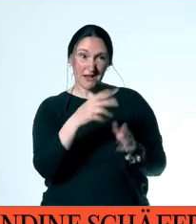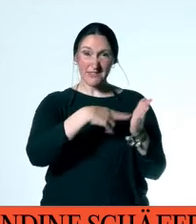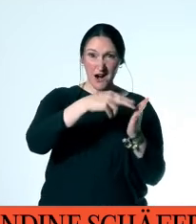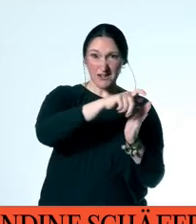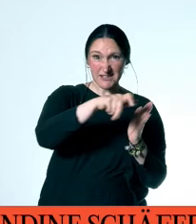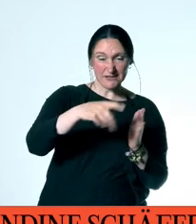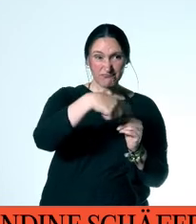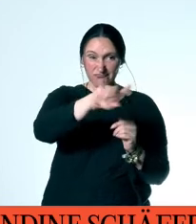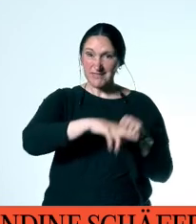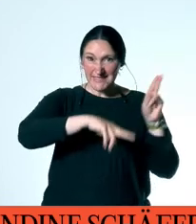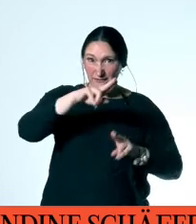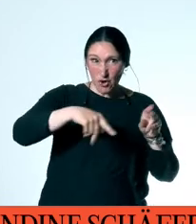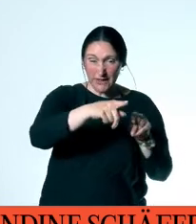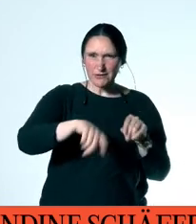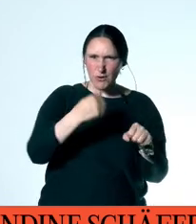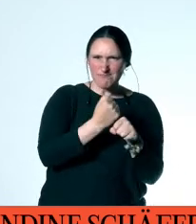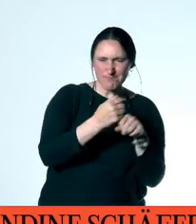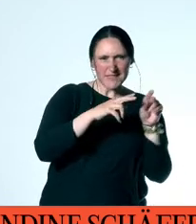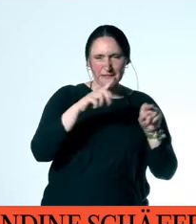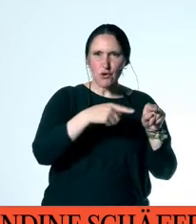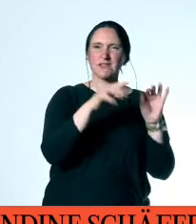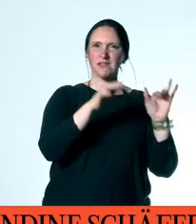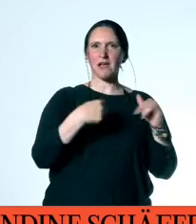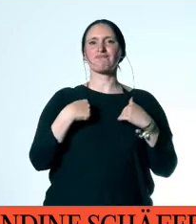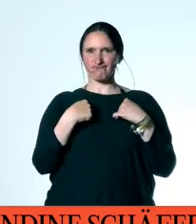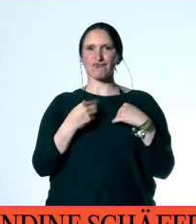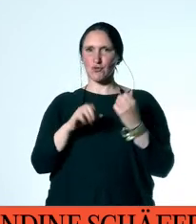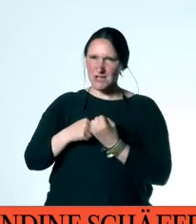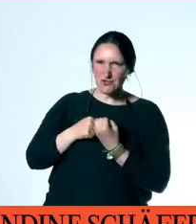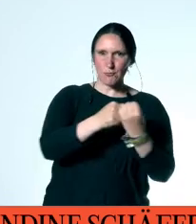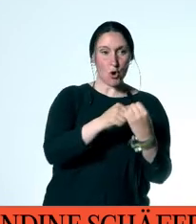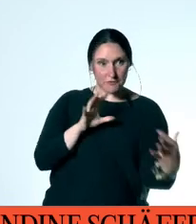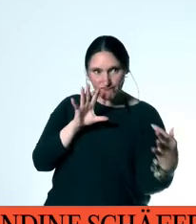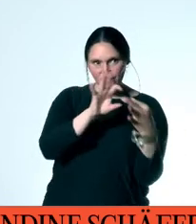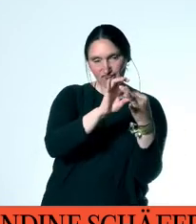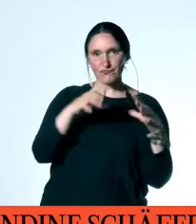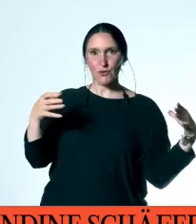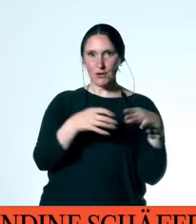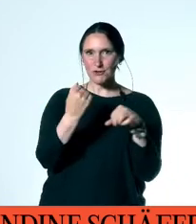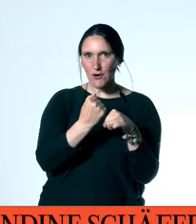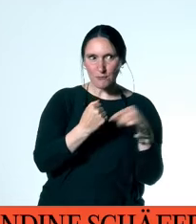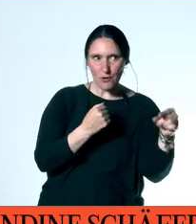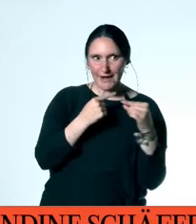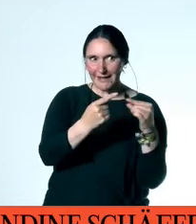practices. So it's always about finding a connection and finding ways to collaborate with them.